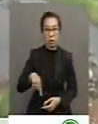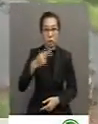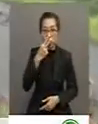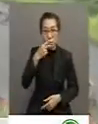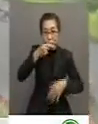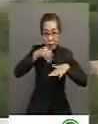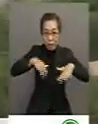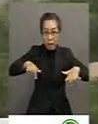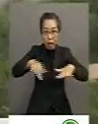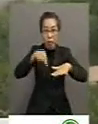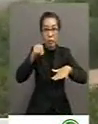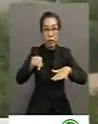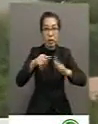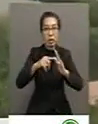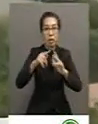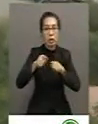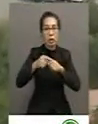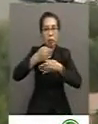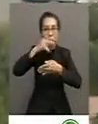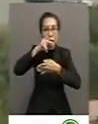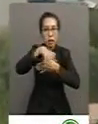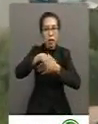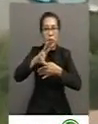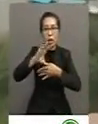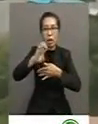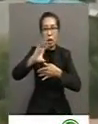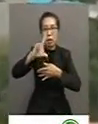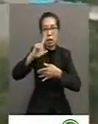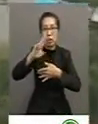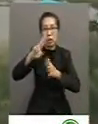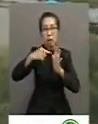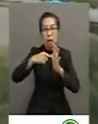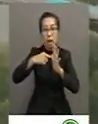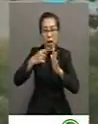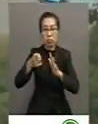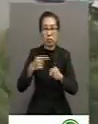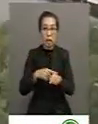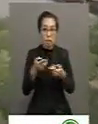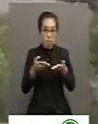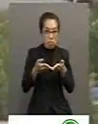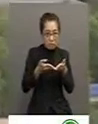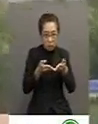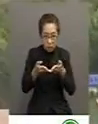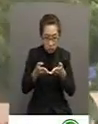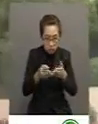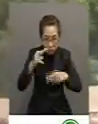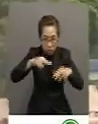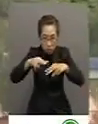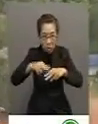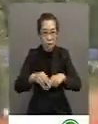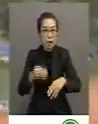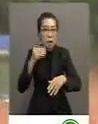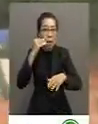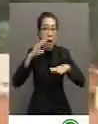างที่รุกล้ำลำน้ำท้ายเขื่อนวชิราลงกรณ์ค่ะโดยใช้เรือยนต์นะคะลาดตระเวนไปตรวจสอบแพเป้าหมาย